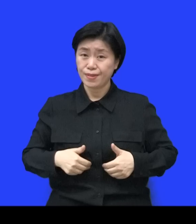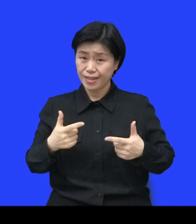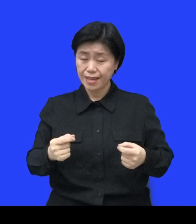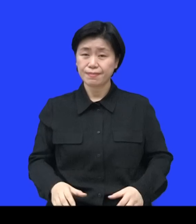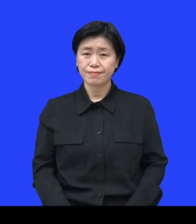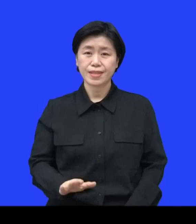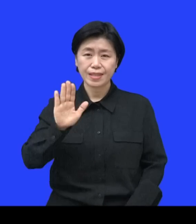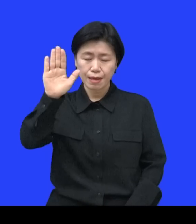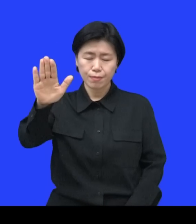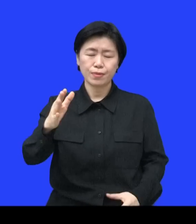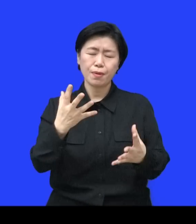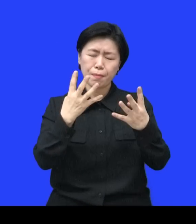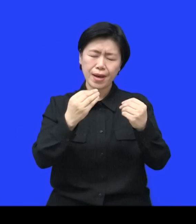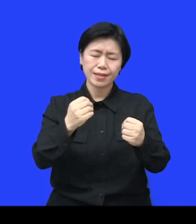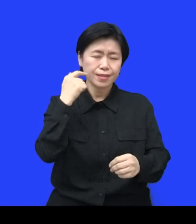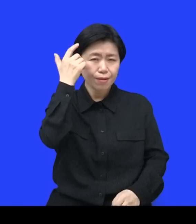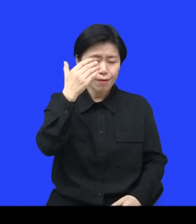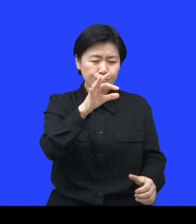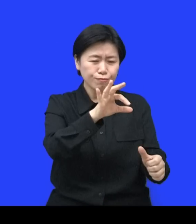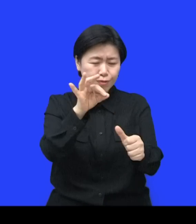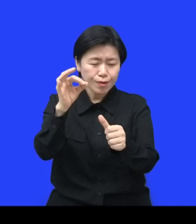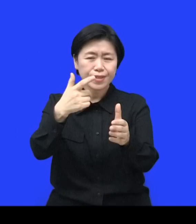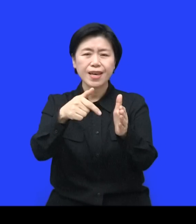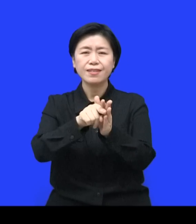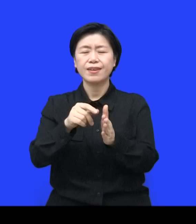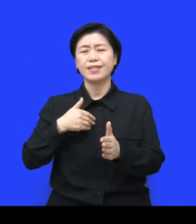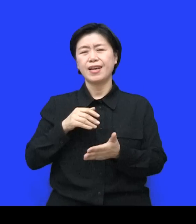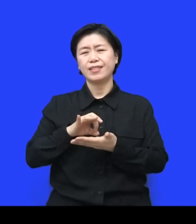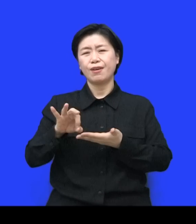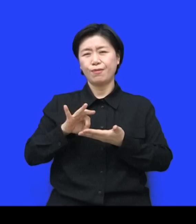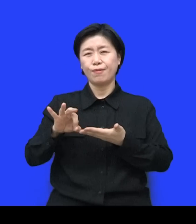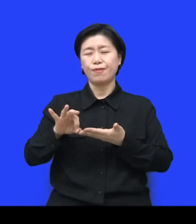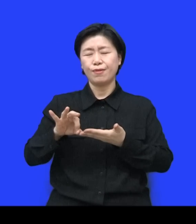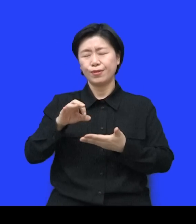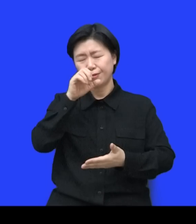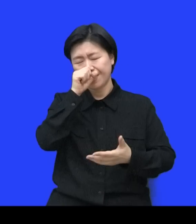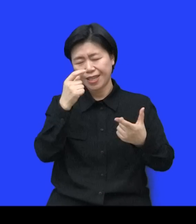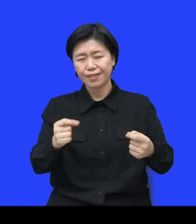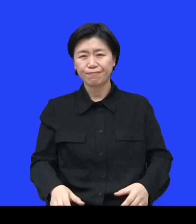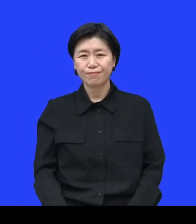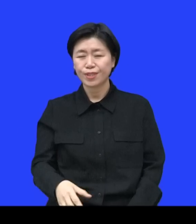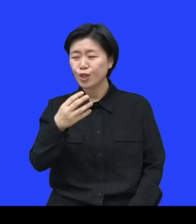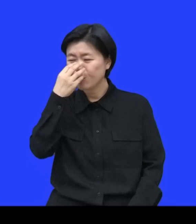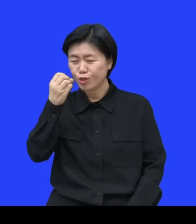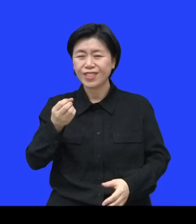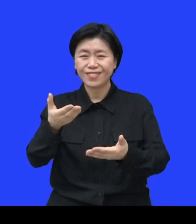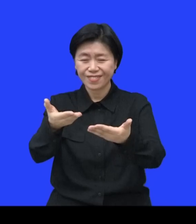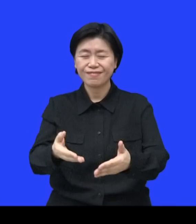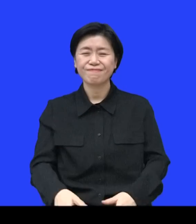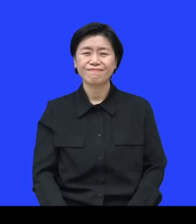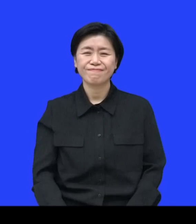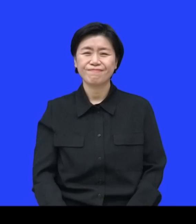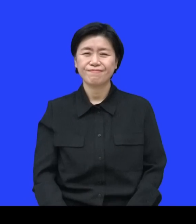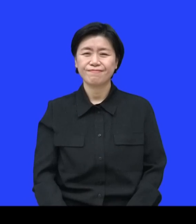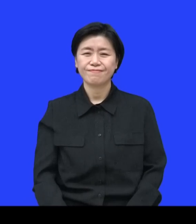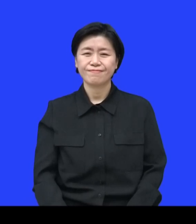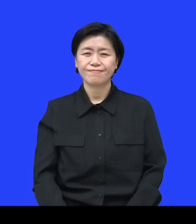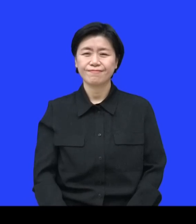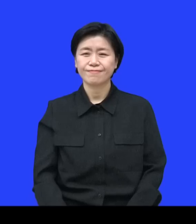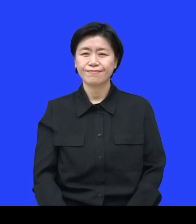많은 영혼들 새롭게 하는데 그래요. 제가 쓰임 받았으면 좋겠습니다. 휴지 좀 주세요. 송 목사님 아주